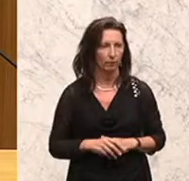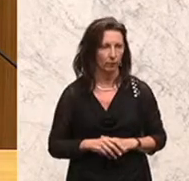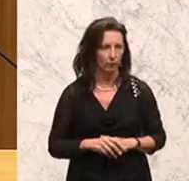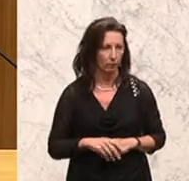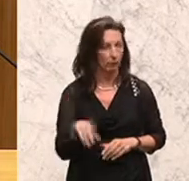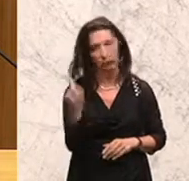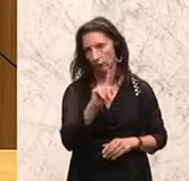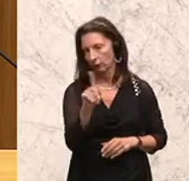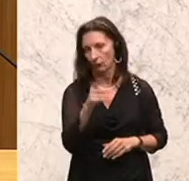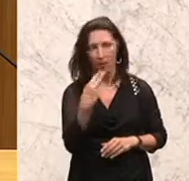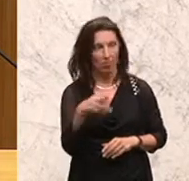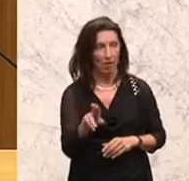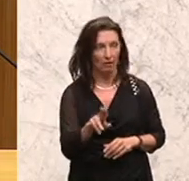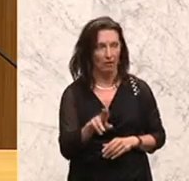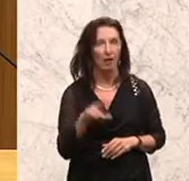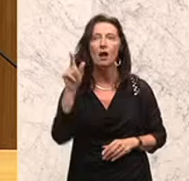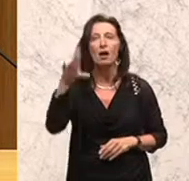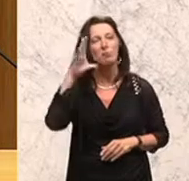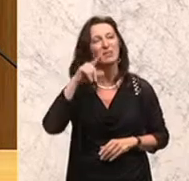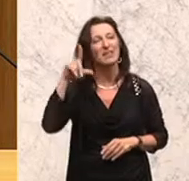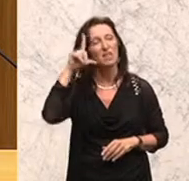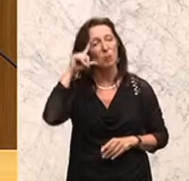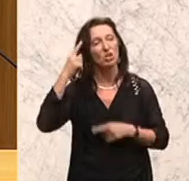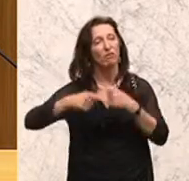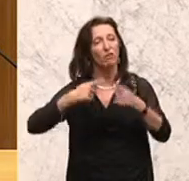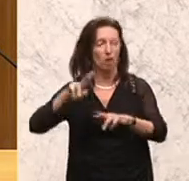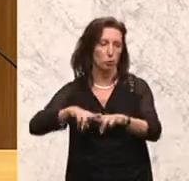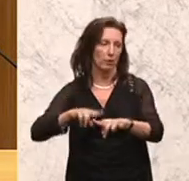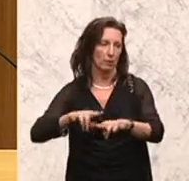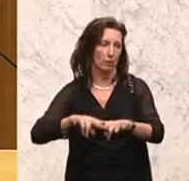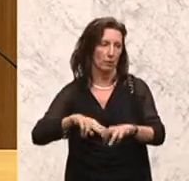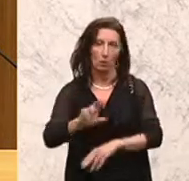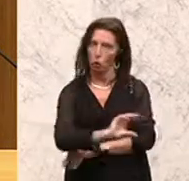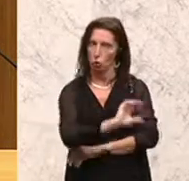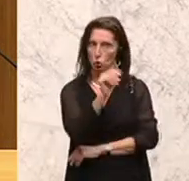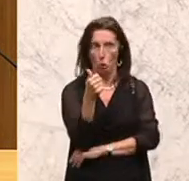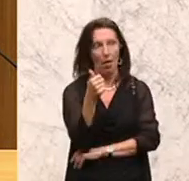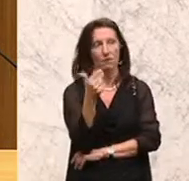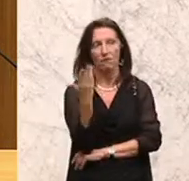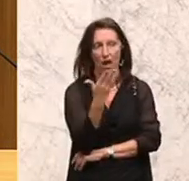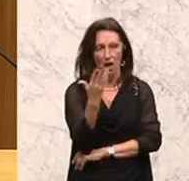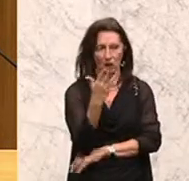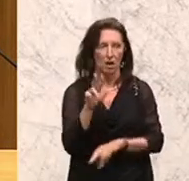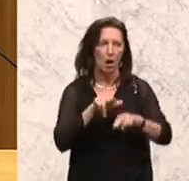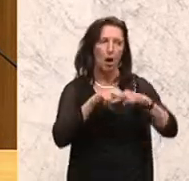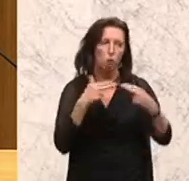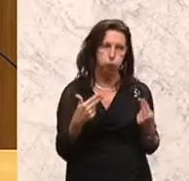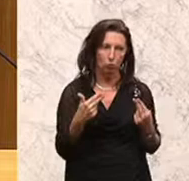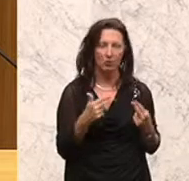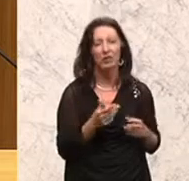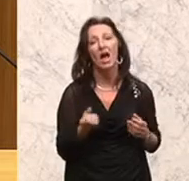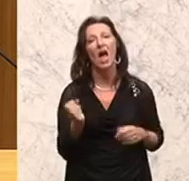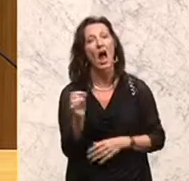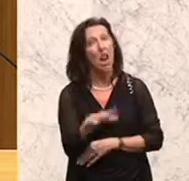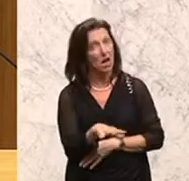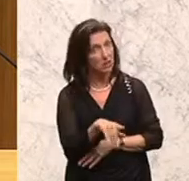Nein, das Verfahren bei der BH findet nachher statt. Zuerst einmal kann der Bund hier erlassen, dass hier